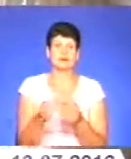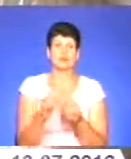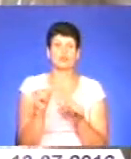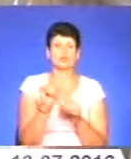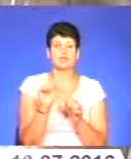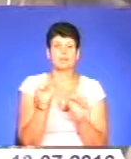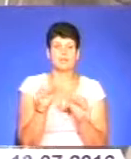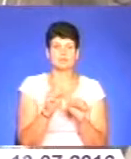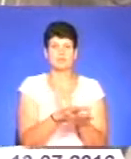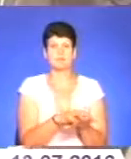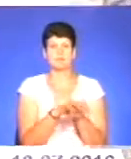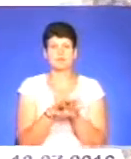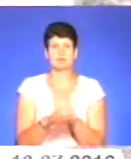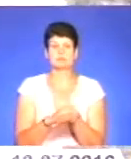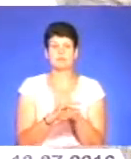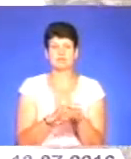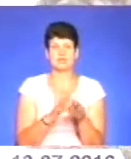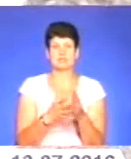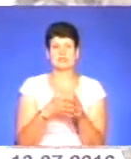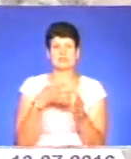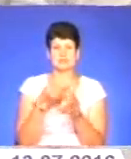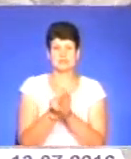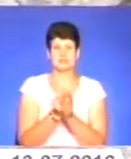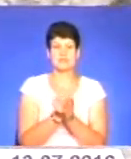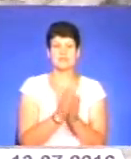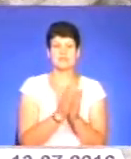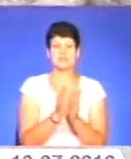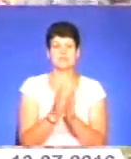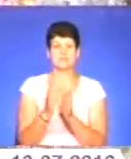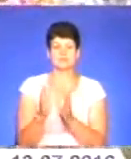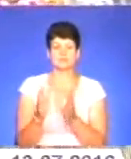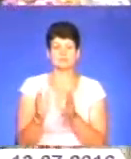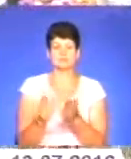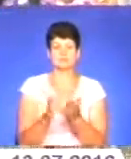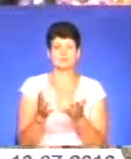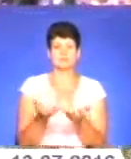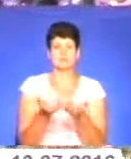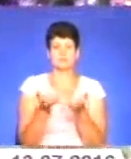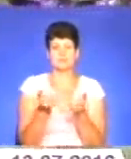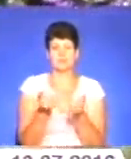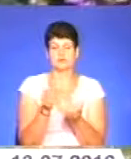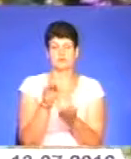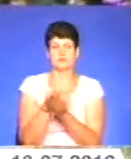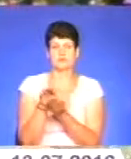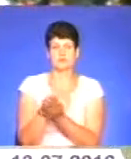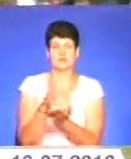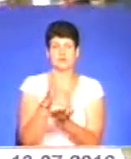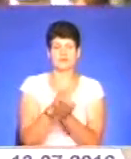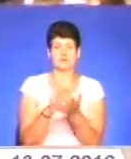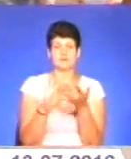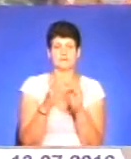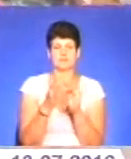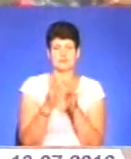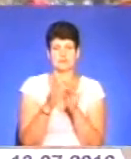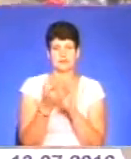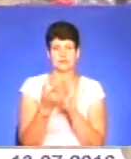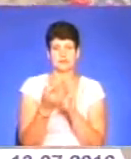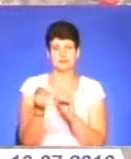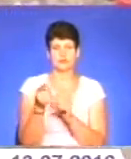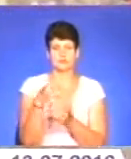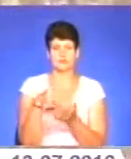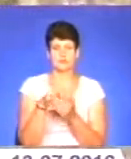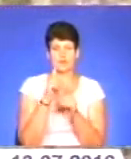підняти. В зв'язку з тим, що з 98-го року, тоді гривня це була якась сума, а зараз це практично